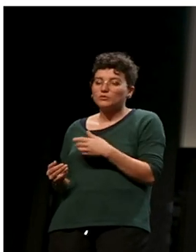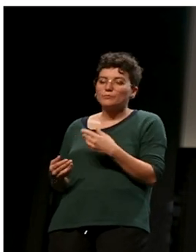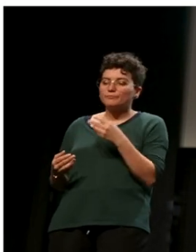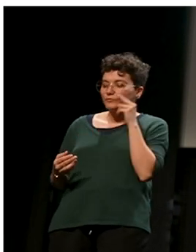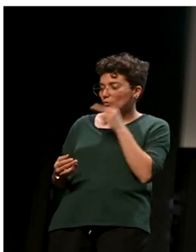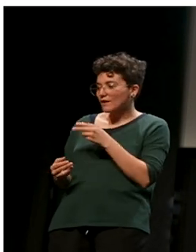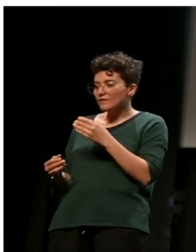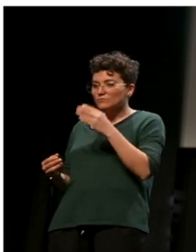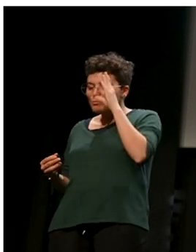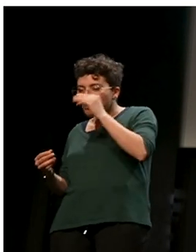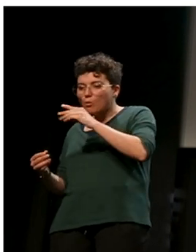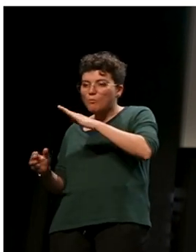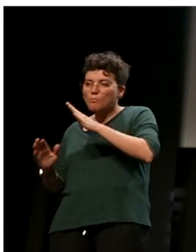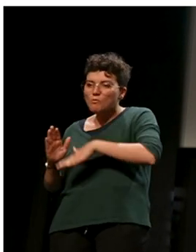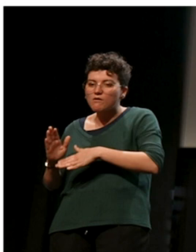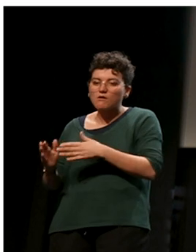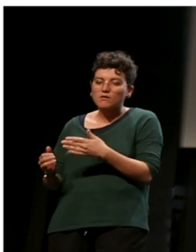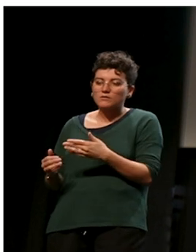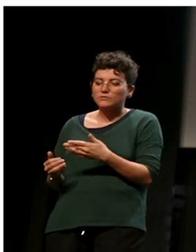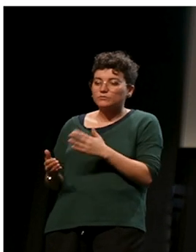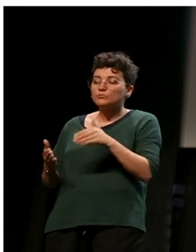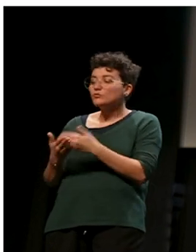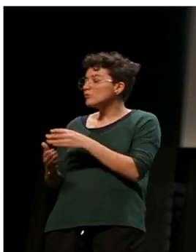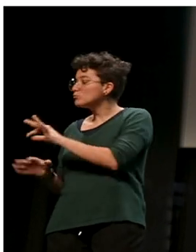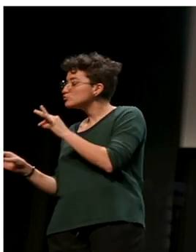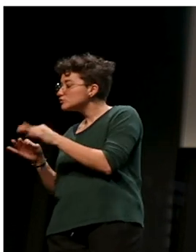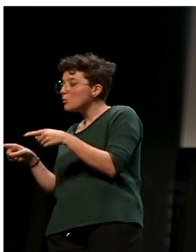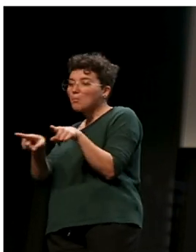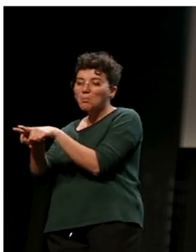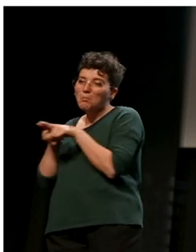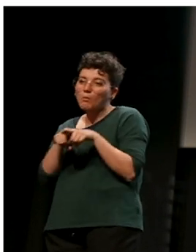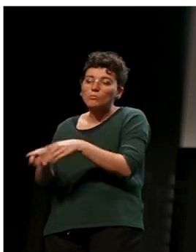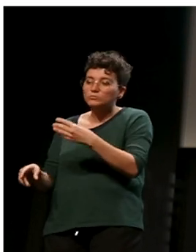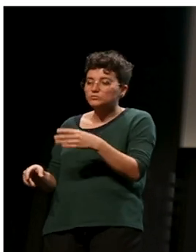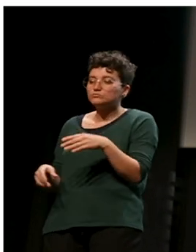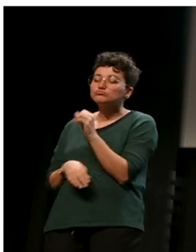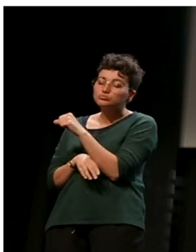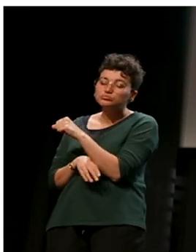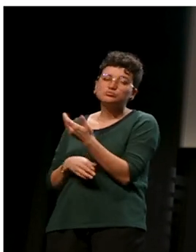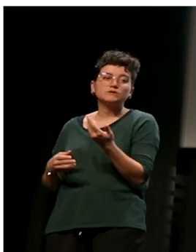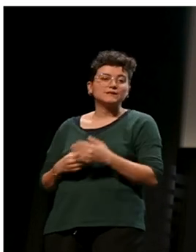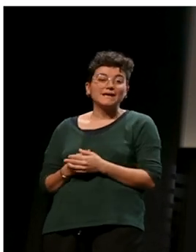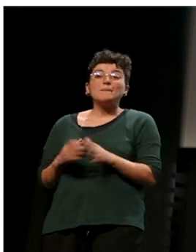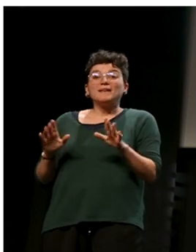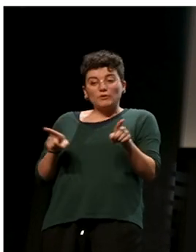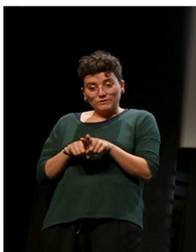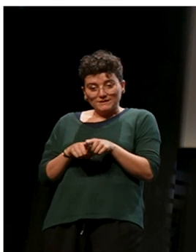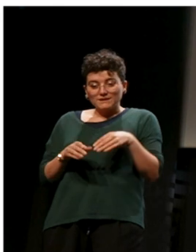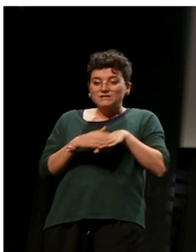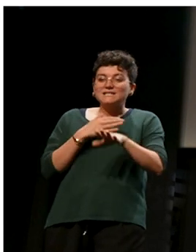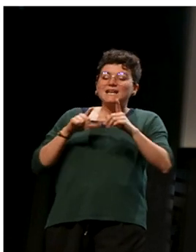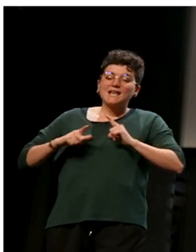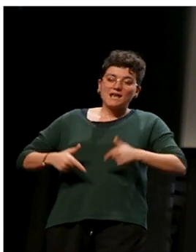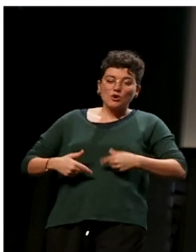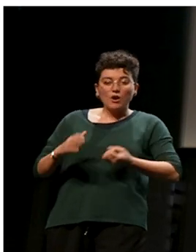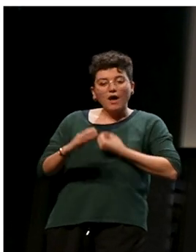Bobby Bulga, fait par des IA, toutes pareilles. Voilà. Mais en même temps, c'est ce qu'on voit avec dans les écoles d'art, c'est qu'on leur dit, mais c'est presque une chance, parce que